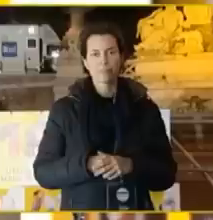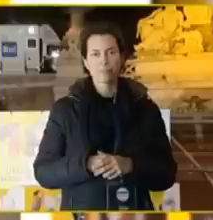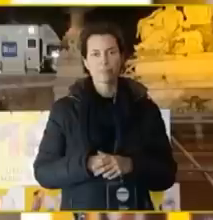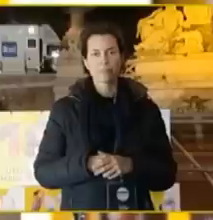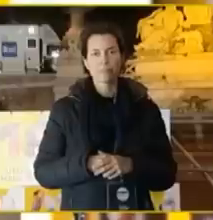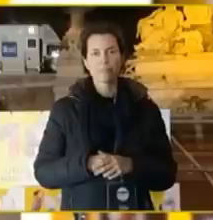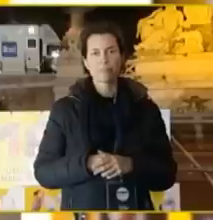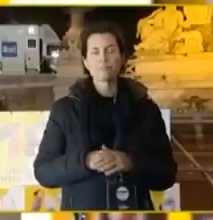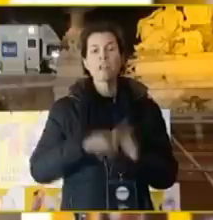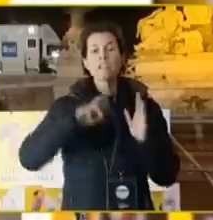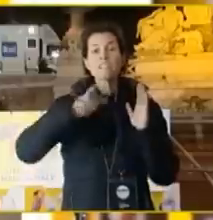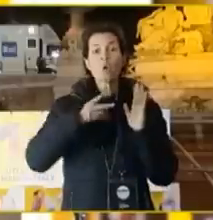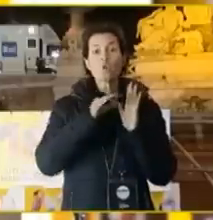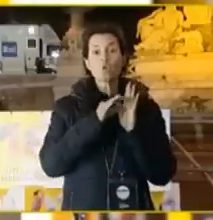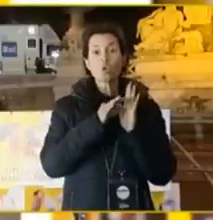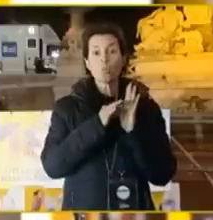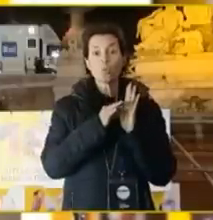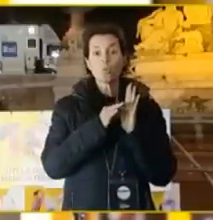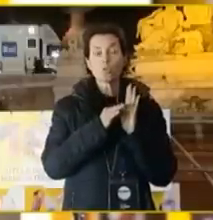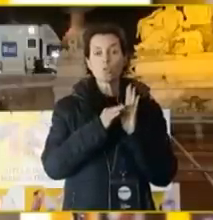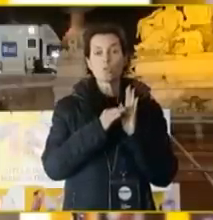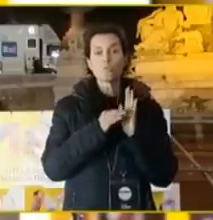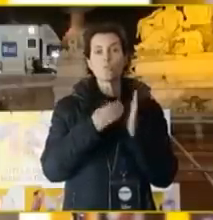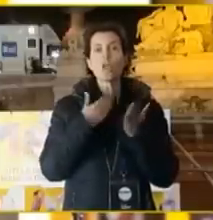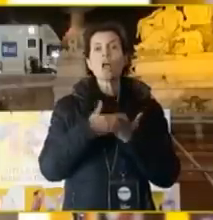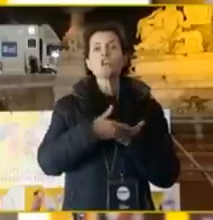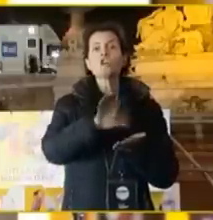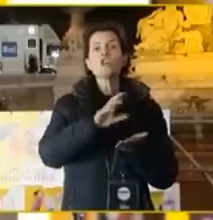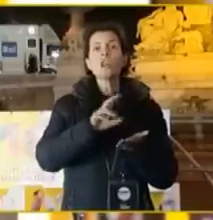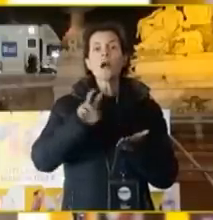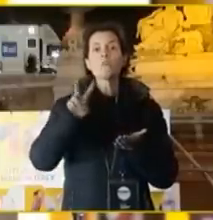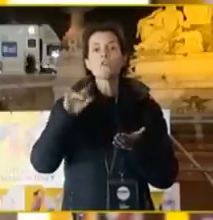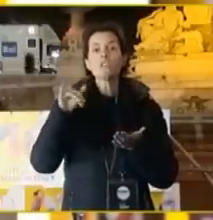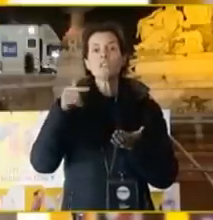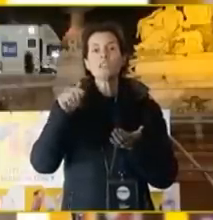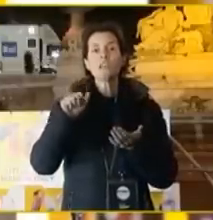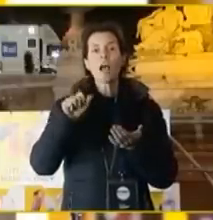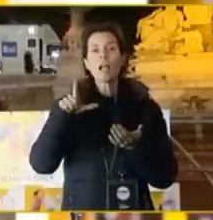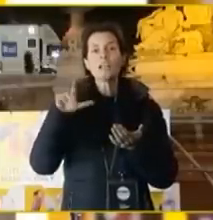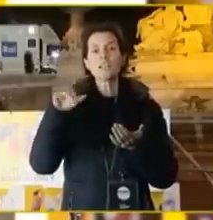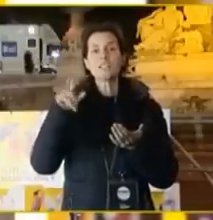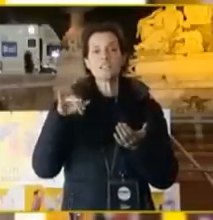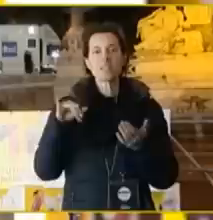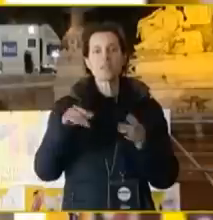Al secondo punto togliamo i vitalizi ai politici.